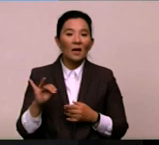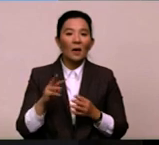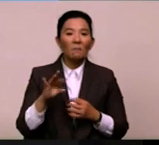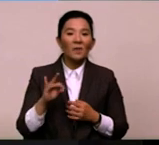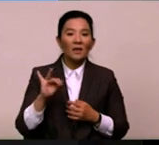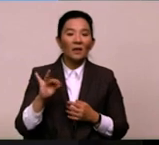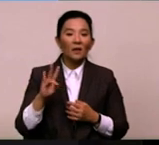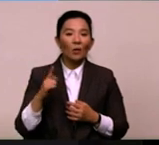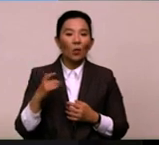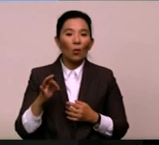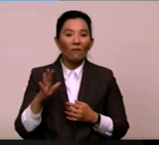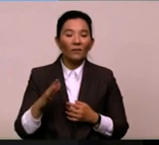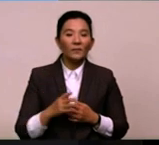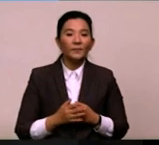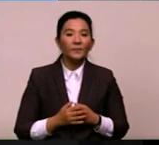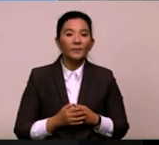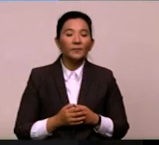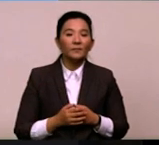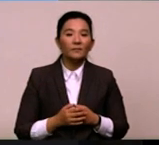Мингов. Продолжим.